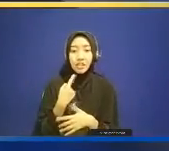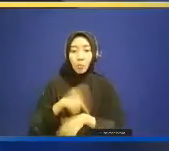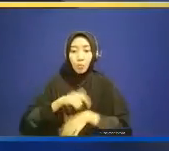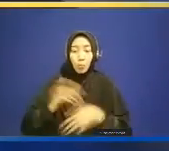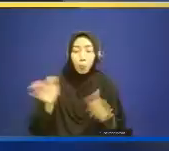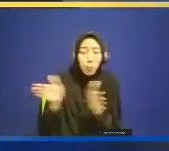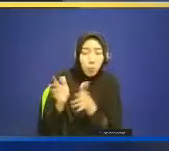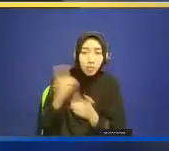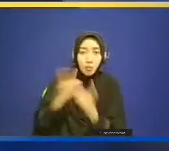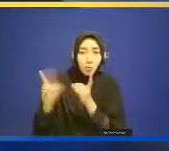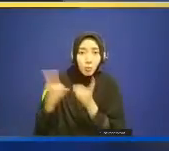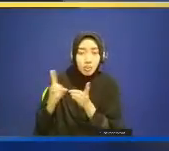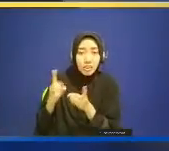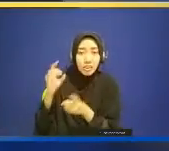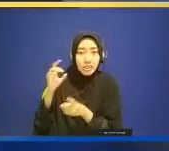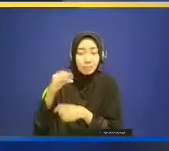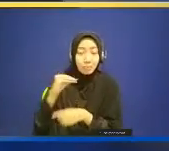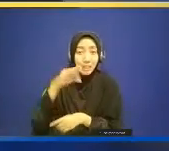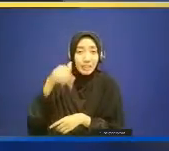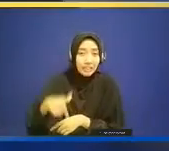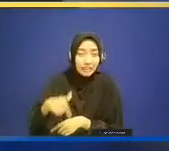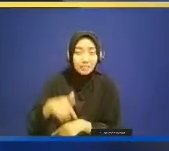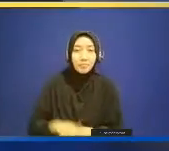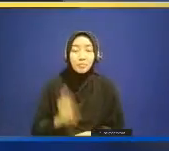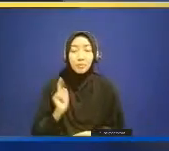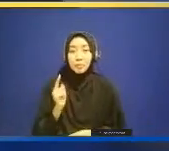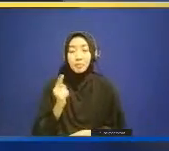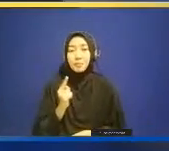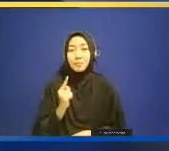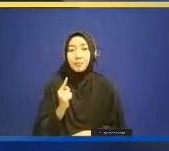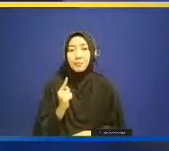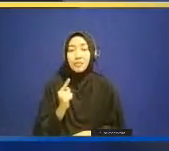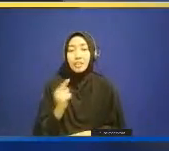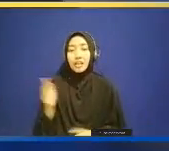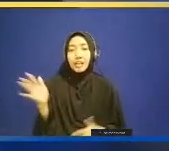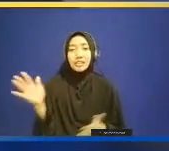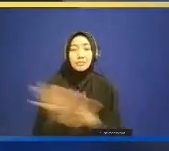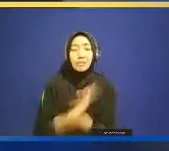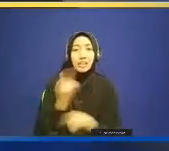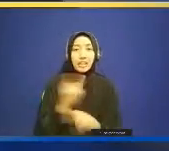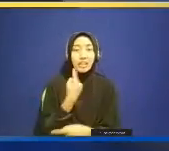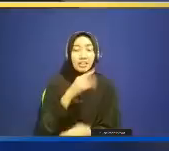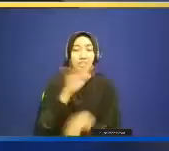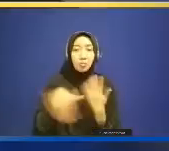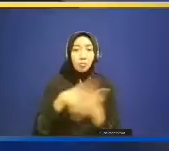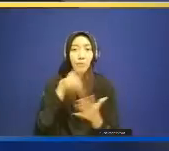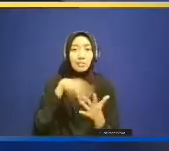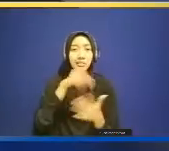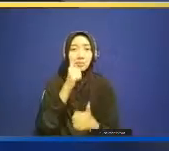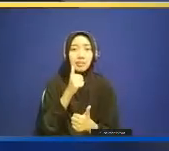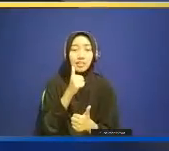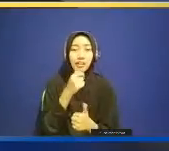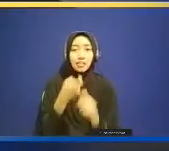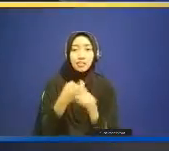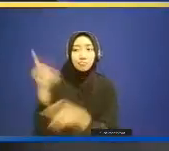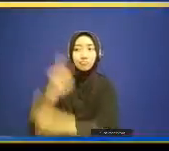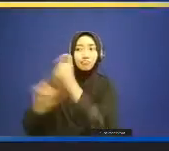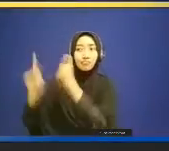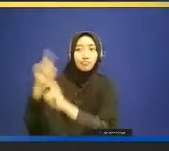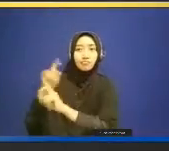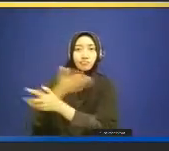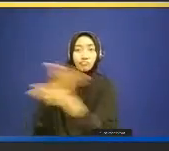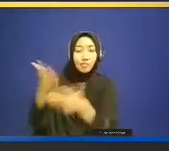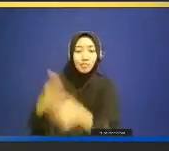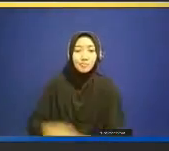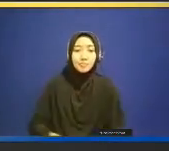nih diskusinya pada pagi hari ini supaya bisa ada kesempatan kita semua bisa baca gitu lho pertanyaan-pertanyaan dari teman-teman dan